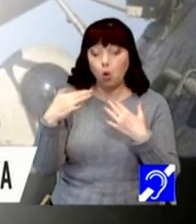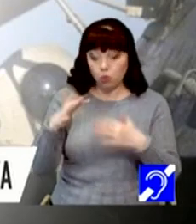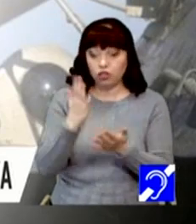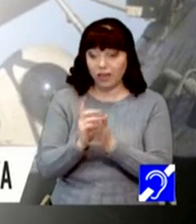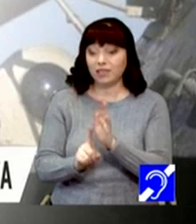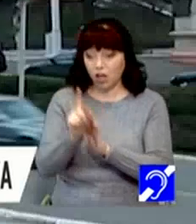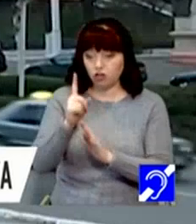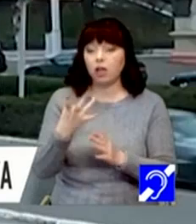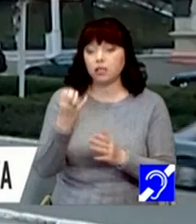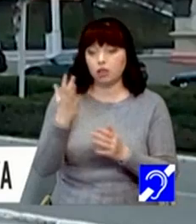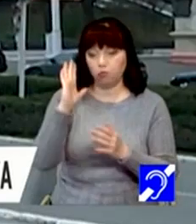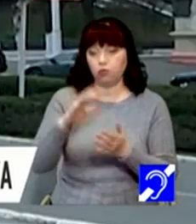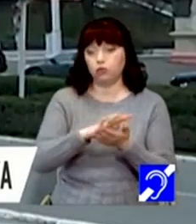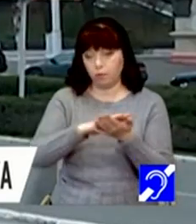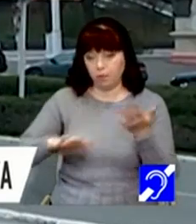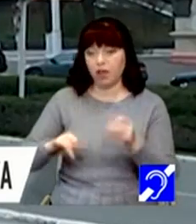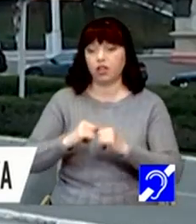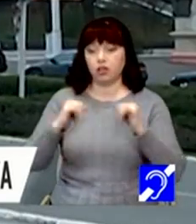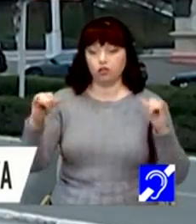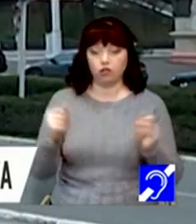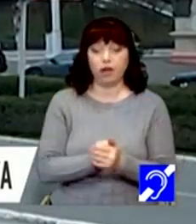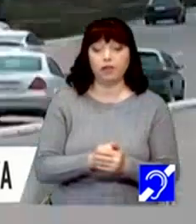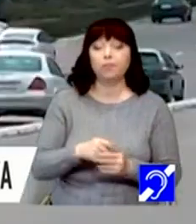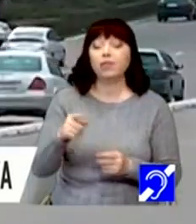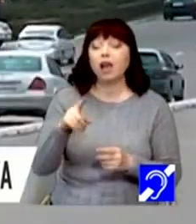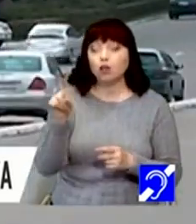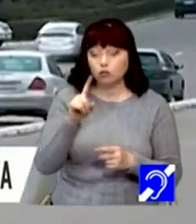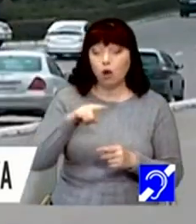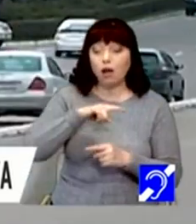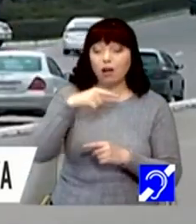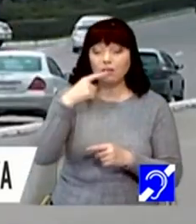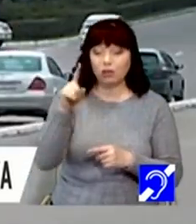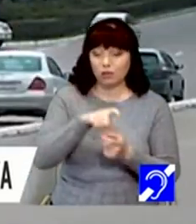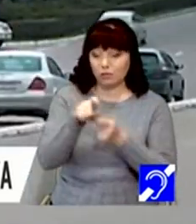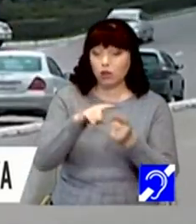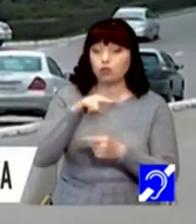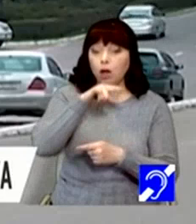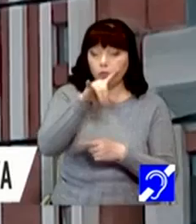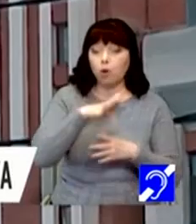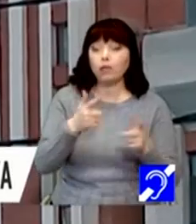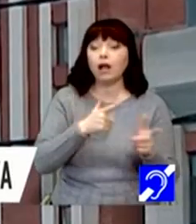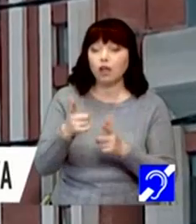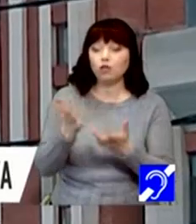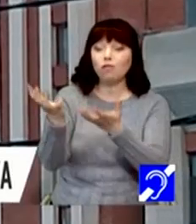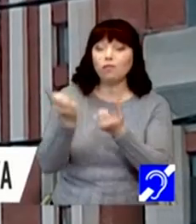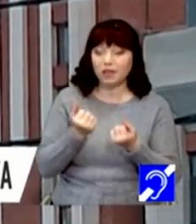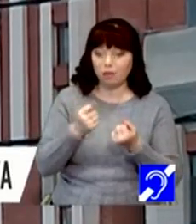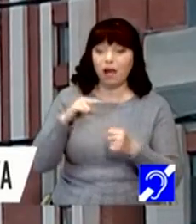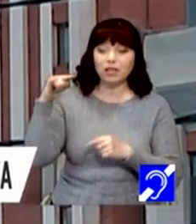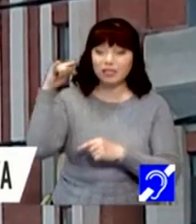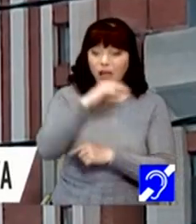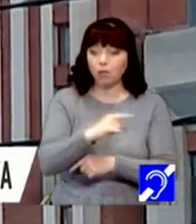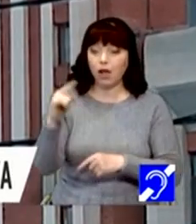o continuare în contextul zvonurilor că ai raportul dintre raspunde a fost pregătit pentru a primi avioane cu trupe și